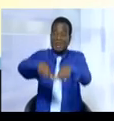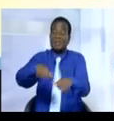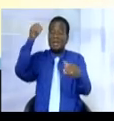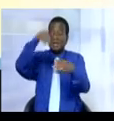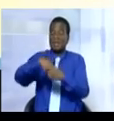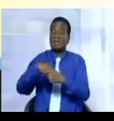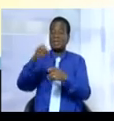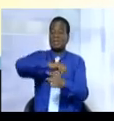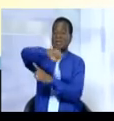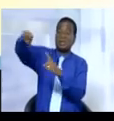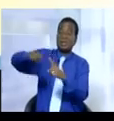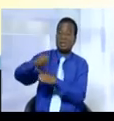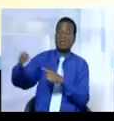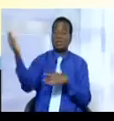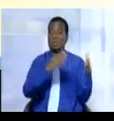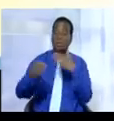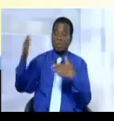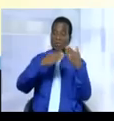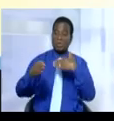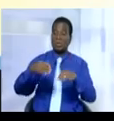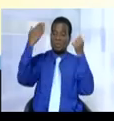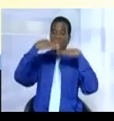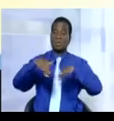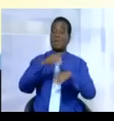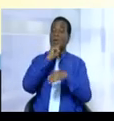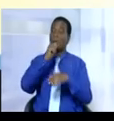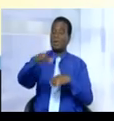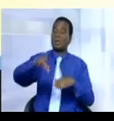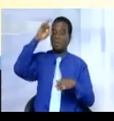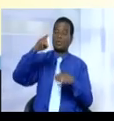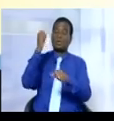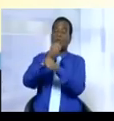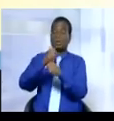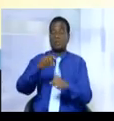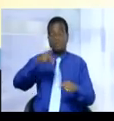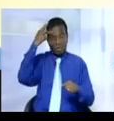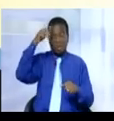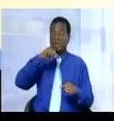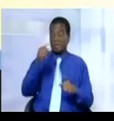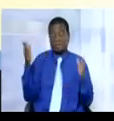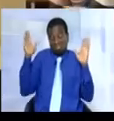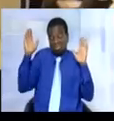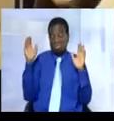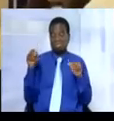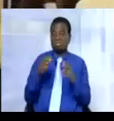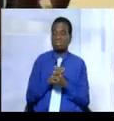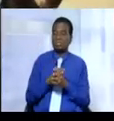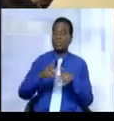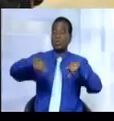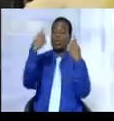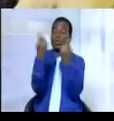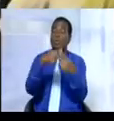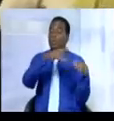environnement de conflit et de crise et ne pas pouvoir trouver un boulot plus tard, moi je pense que c'est assez risqué et péril en fait. Le groupe des